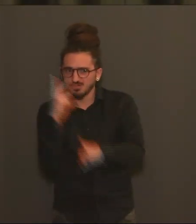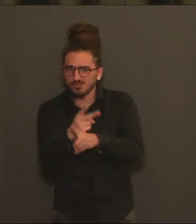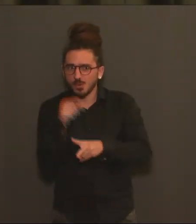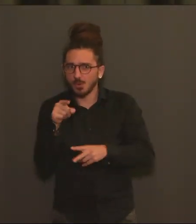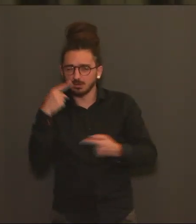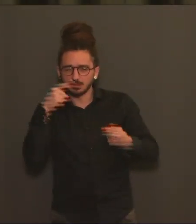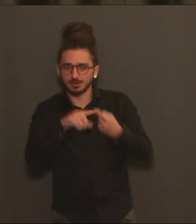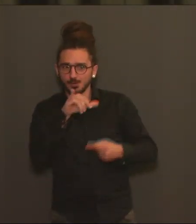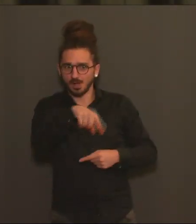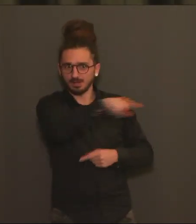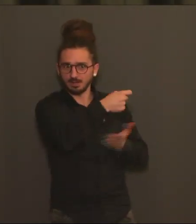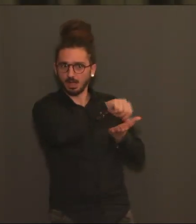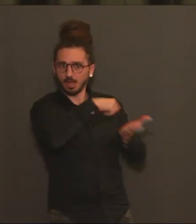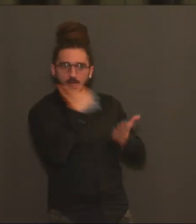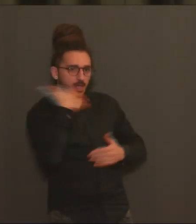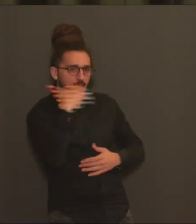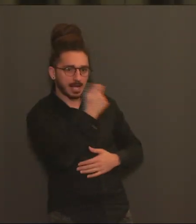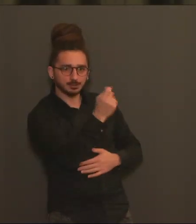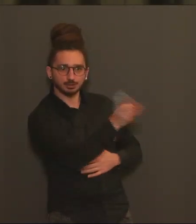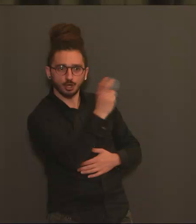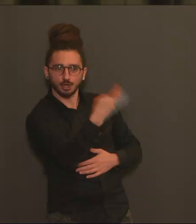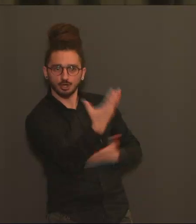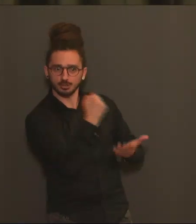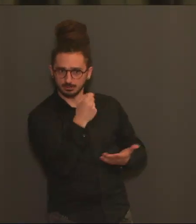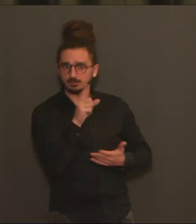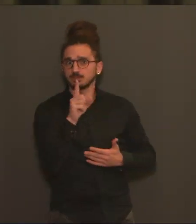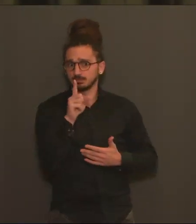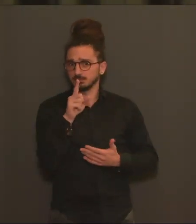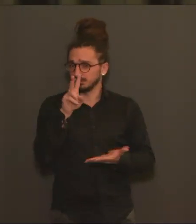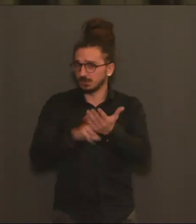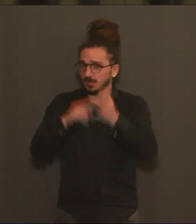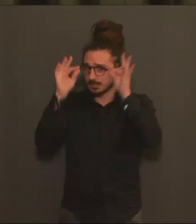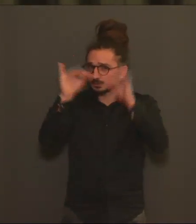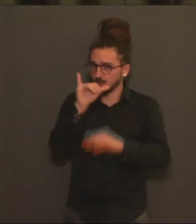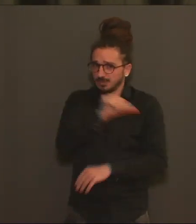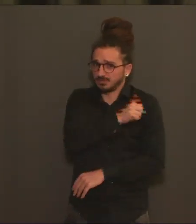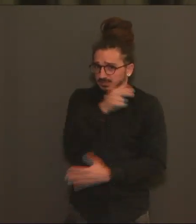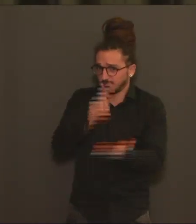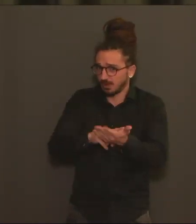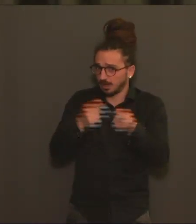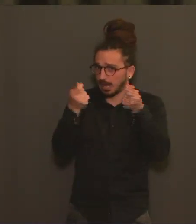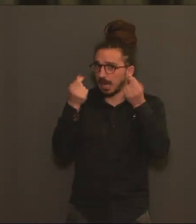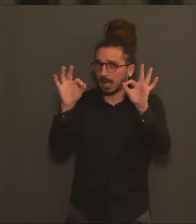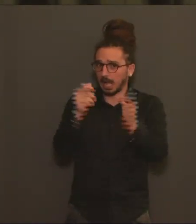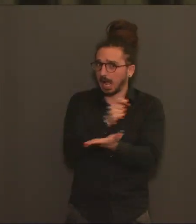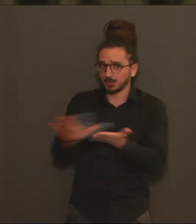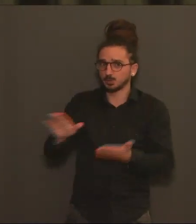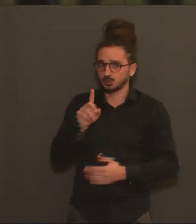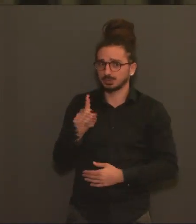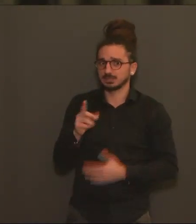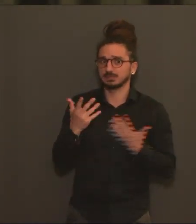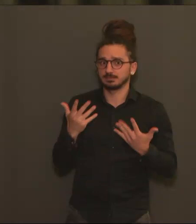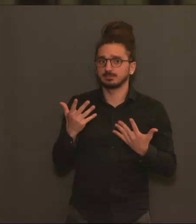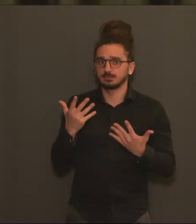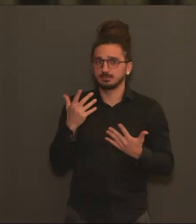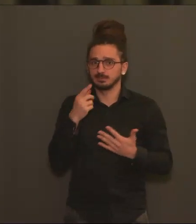gratuite, soit pour leur extorquer des données personnelles, comme leurs coordonnées bancaires par exemple, ou leur mot de passe. Les autorités ont